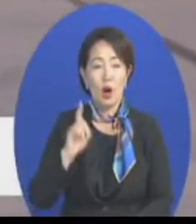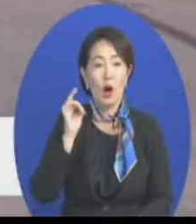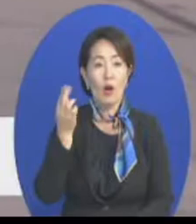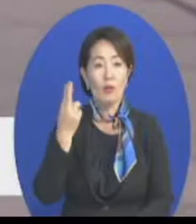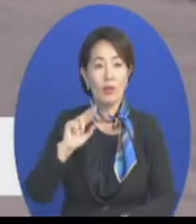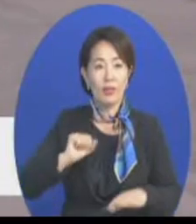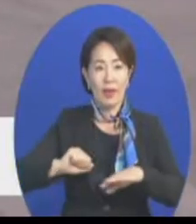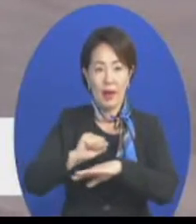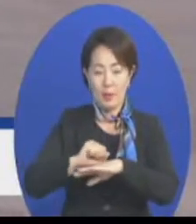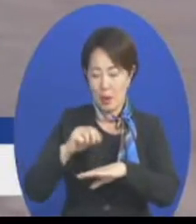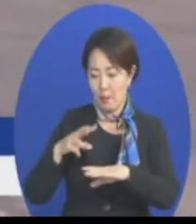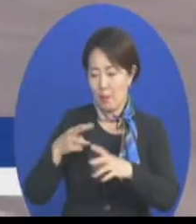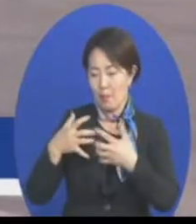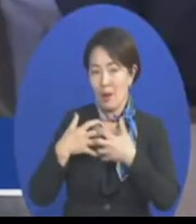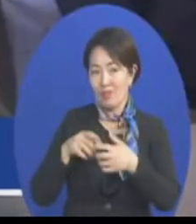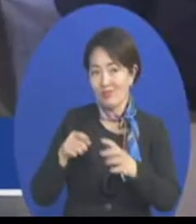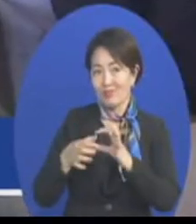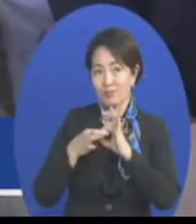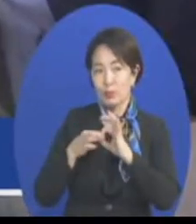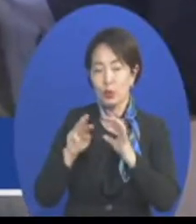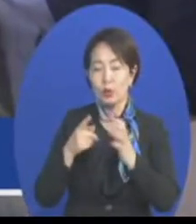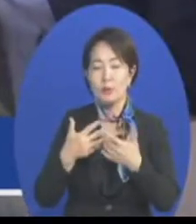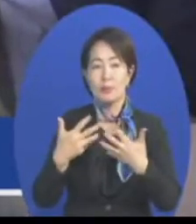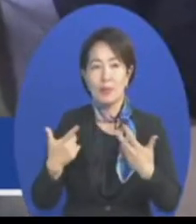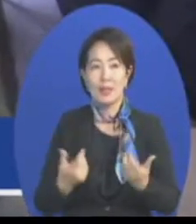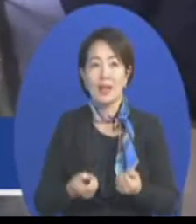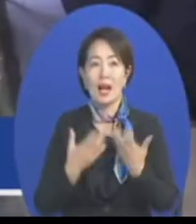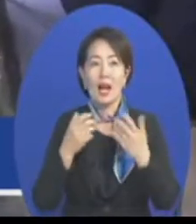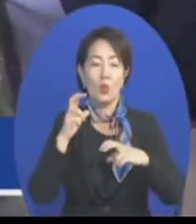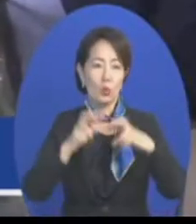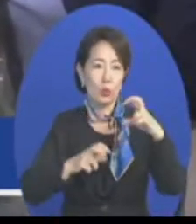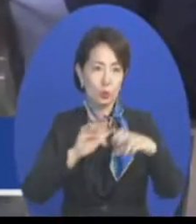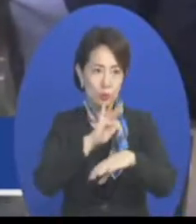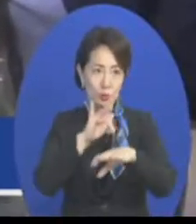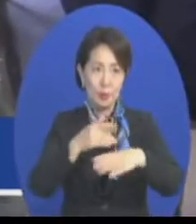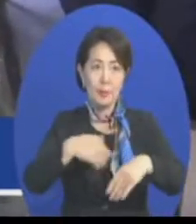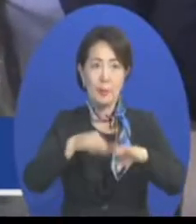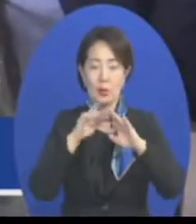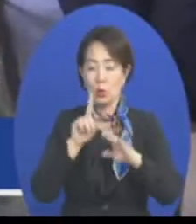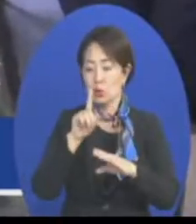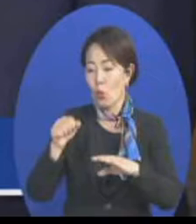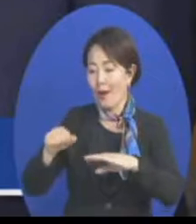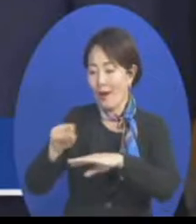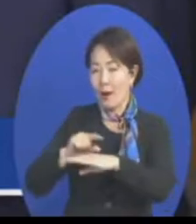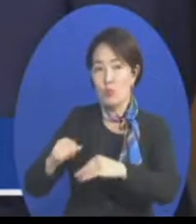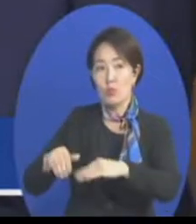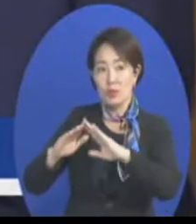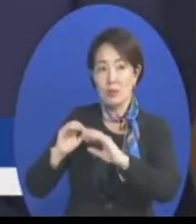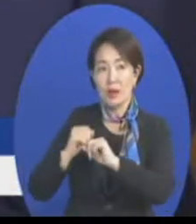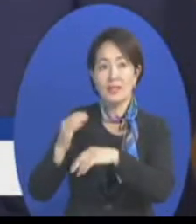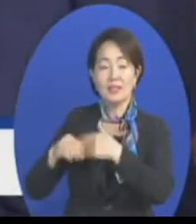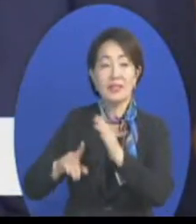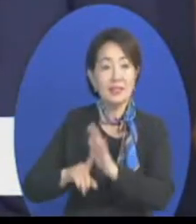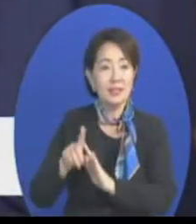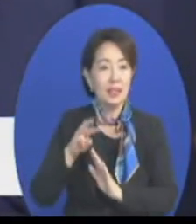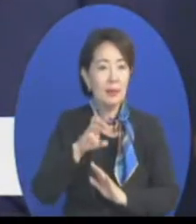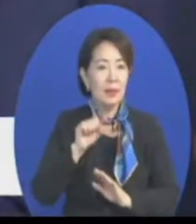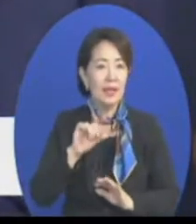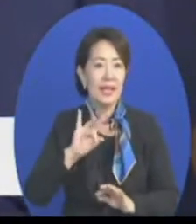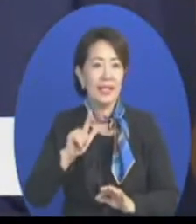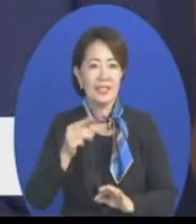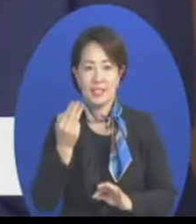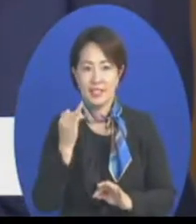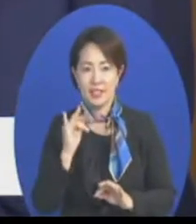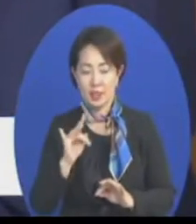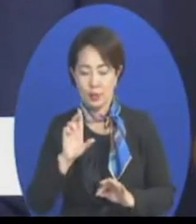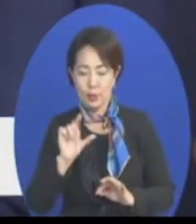Хот аймагт малын гаралтай түүхийг боловсруулах аж үйлдвэрийн цогцлбор барихаар 100 гат бүтээн байгуулалт эхлүүлээд байна. Малын арьс шир, яс,